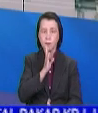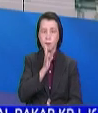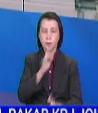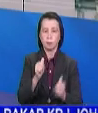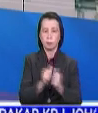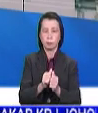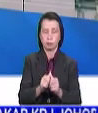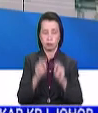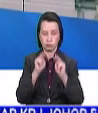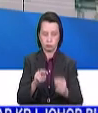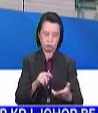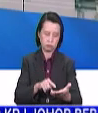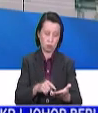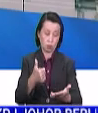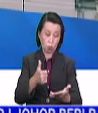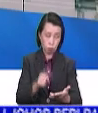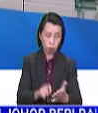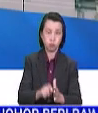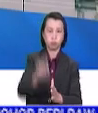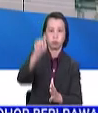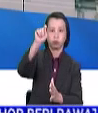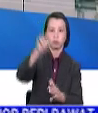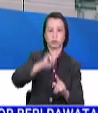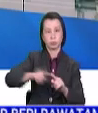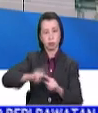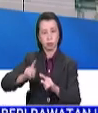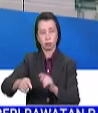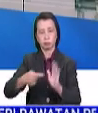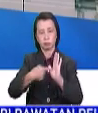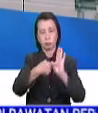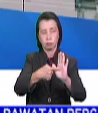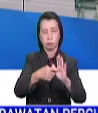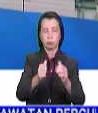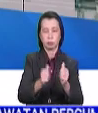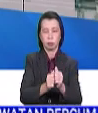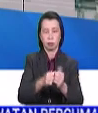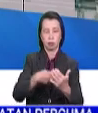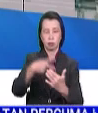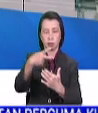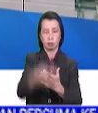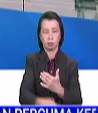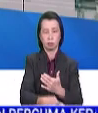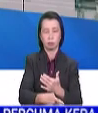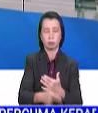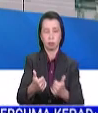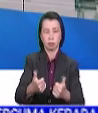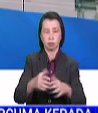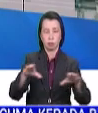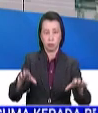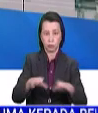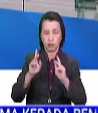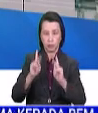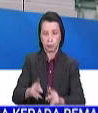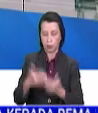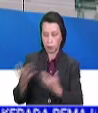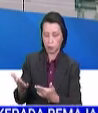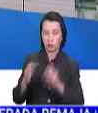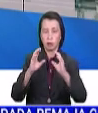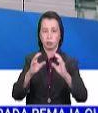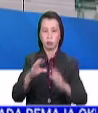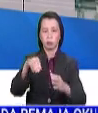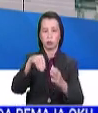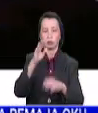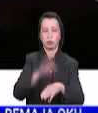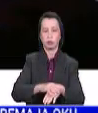capaian tuntunan diluar jangkauan full bagai persembahannya dan program webinar yang dilaksanakan pihaknya secara